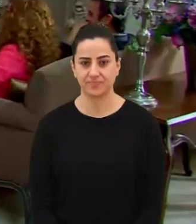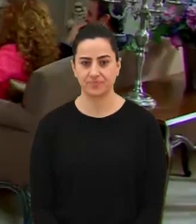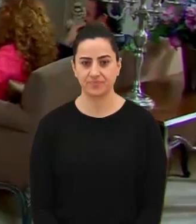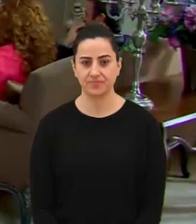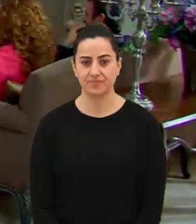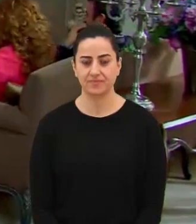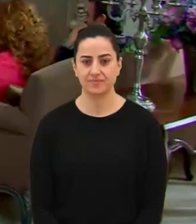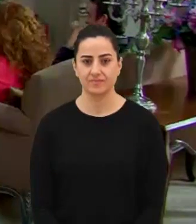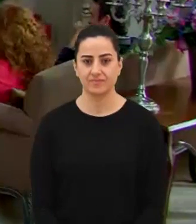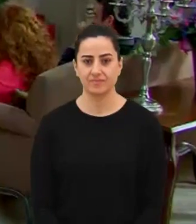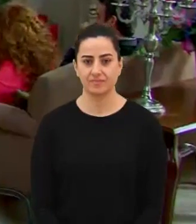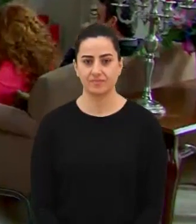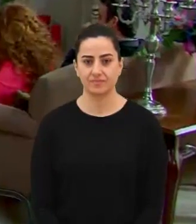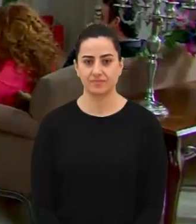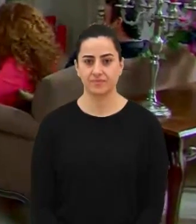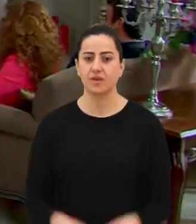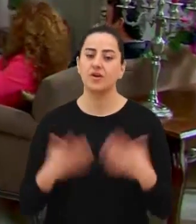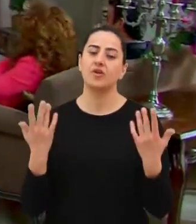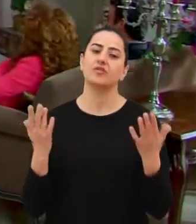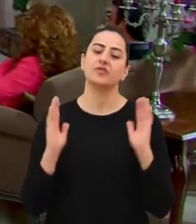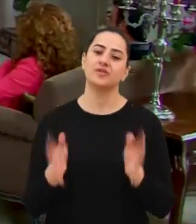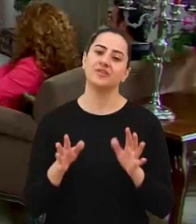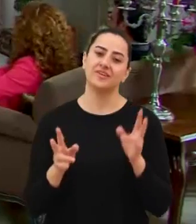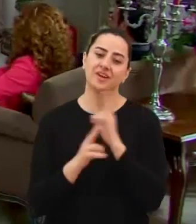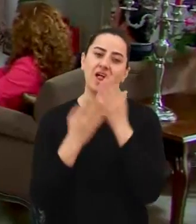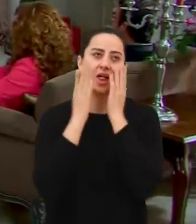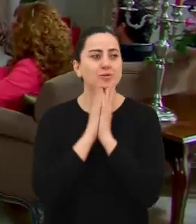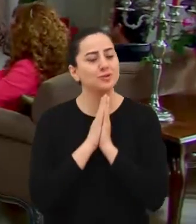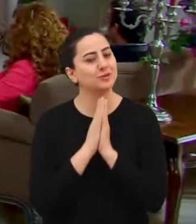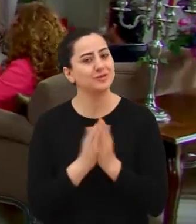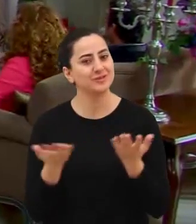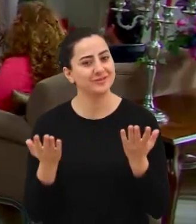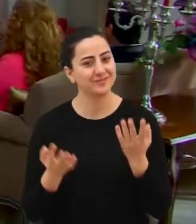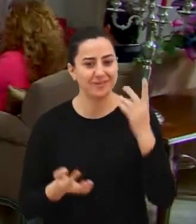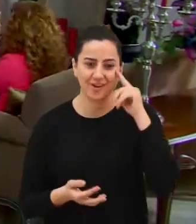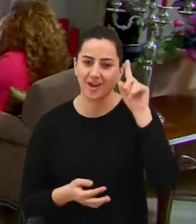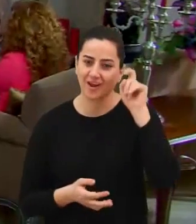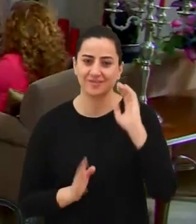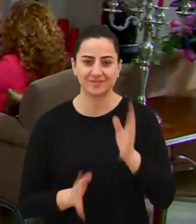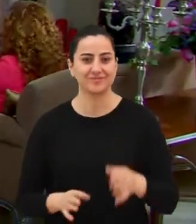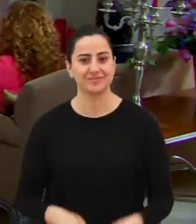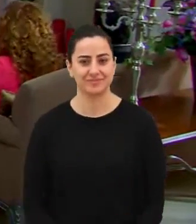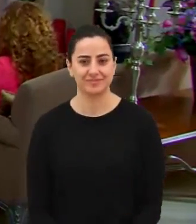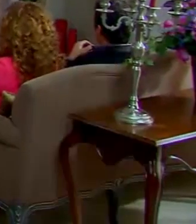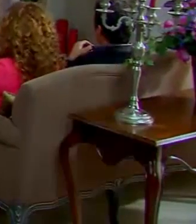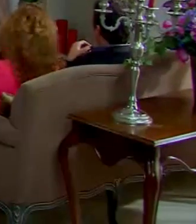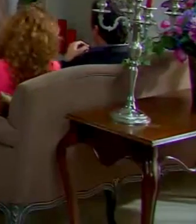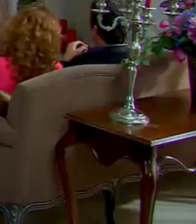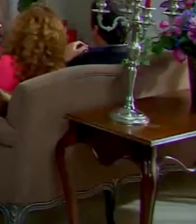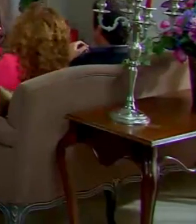geliyorsun ya? Of Allah'ım sana şükürler olsun. Niye kalanınıza geliyor ya?